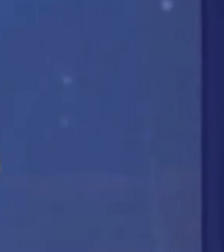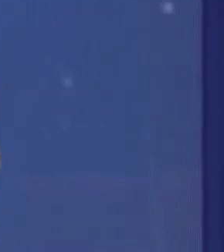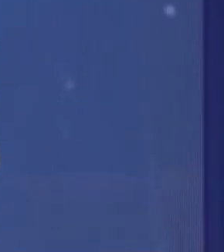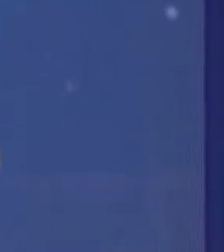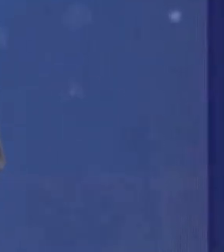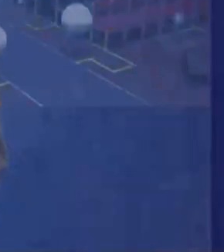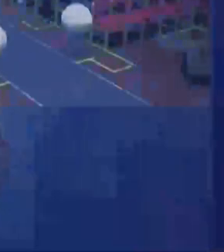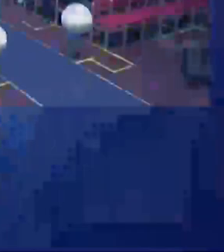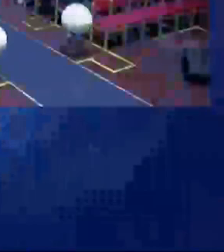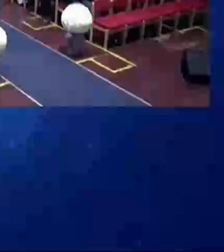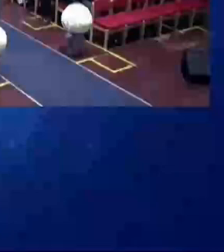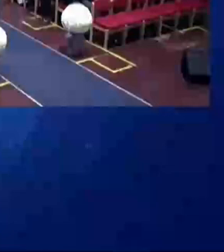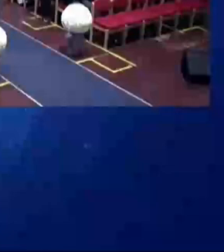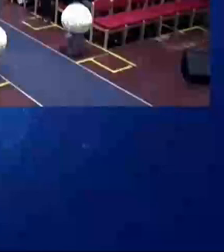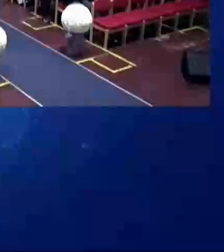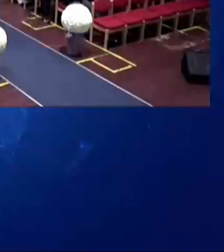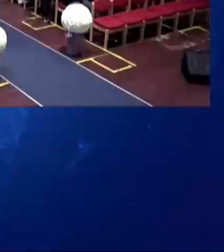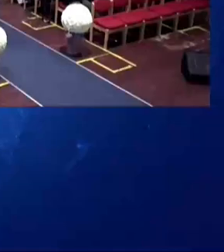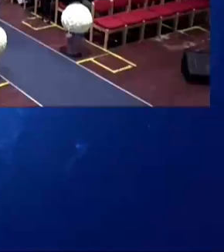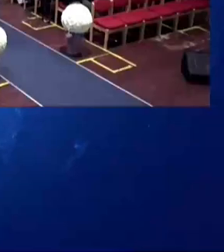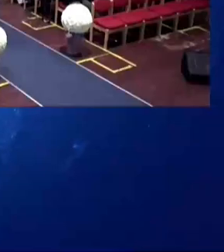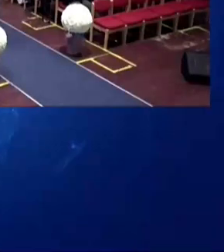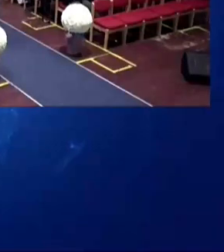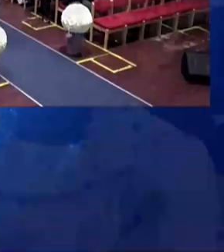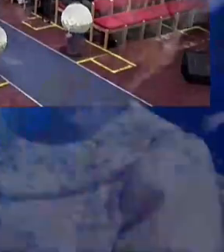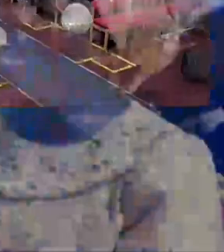sainte. Quelqu'un, amen.